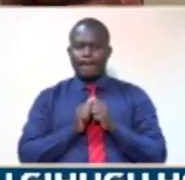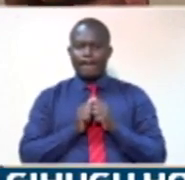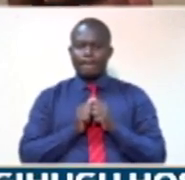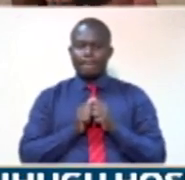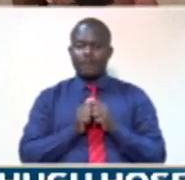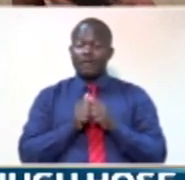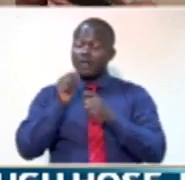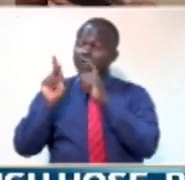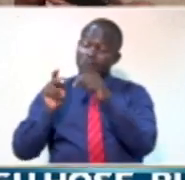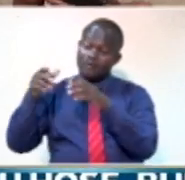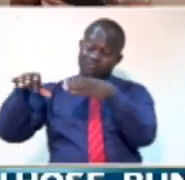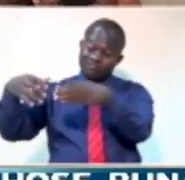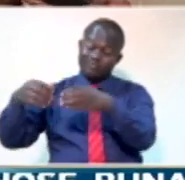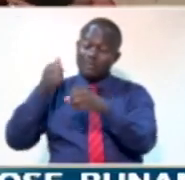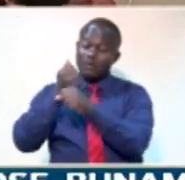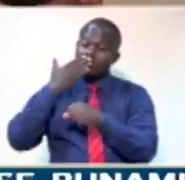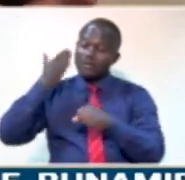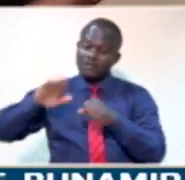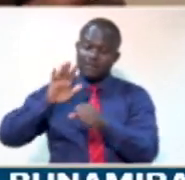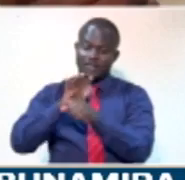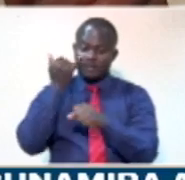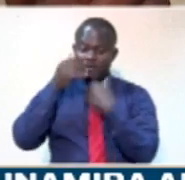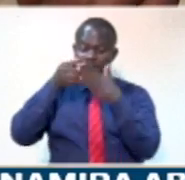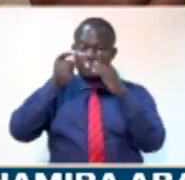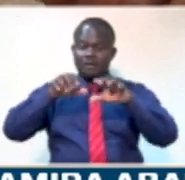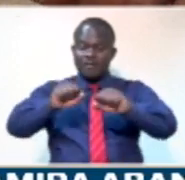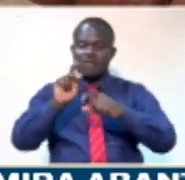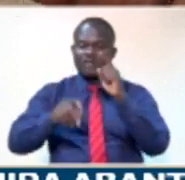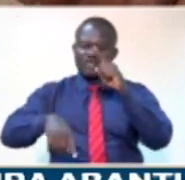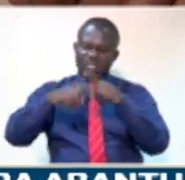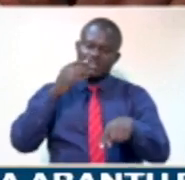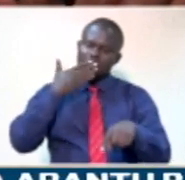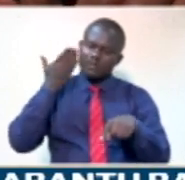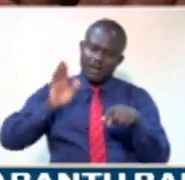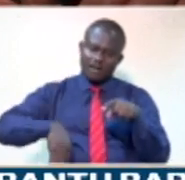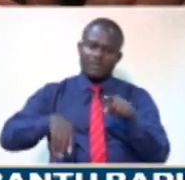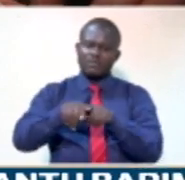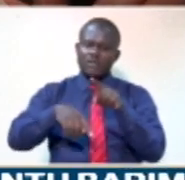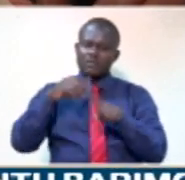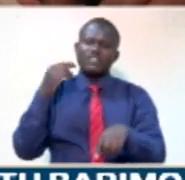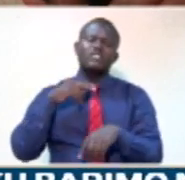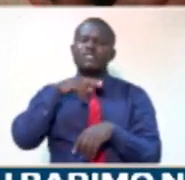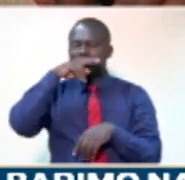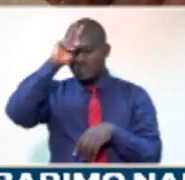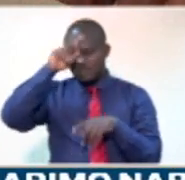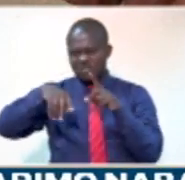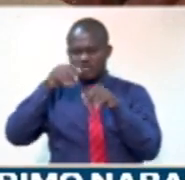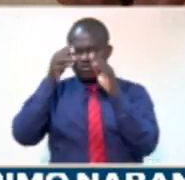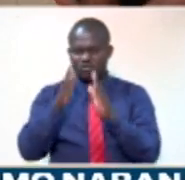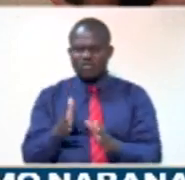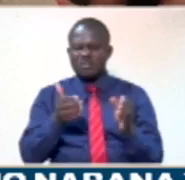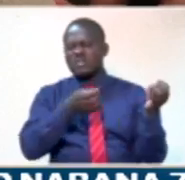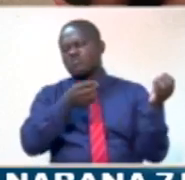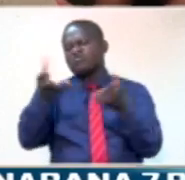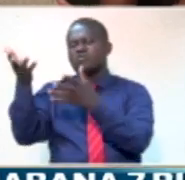Ibyo bira byihebe bikora ni bibi cyane. Iyo bigeze ahantu bifata abantu bikabica nabi nk'abica ihene. Byica umuntu